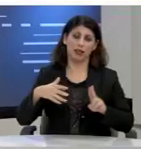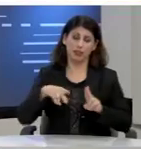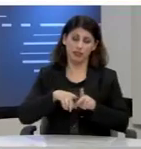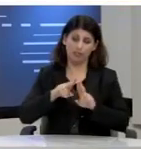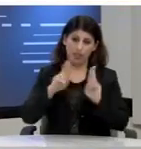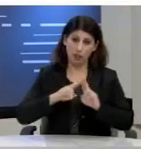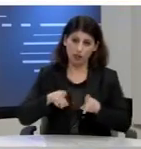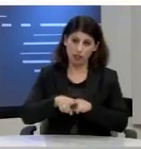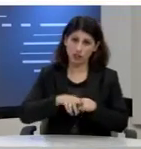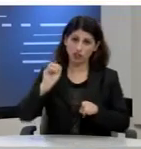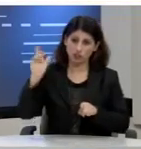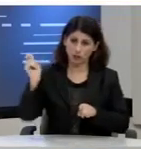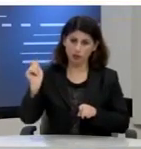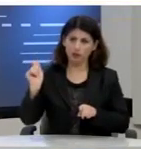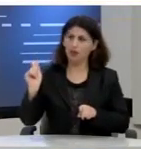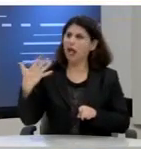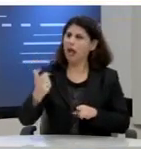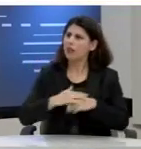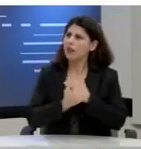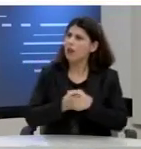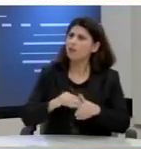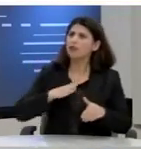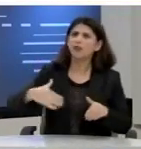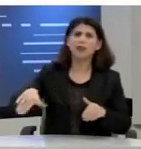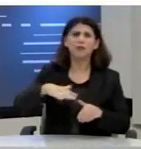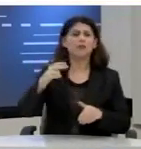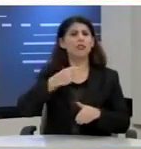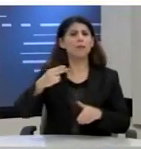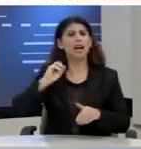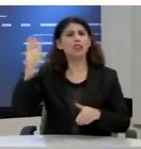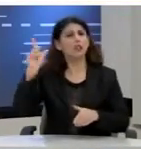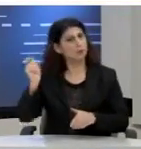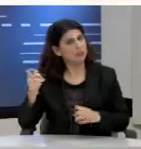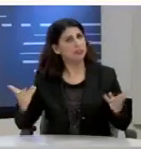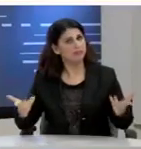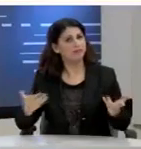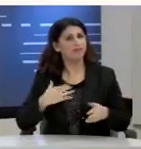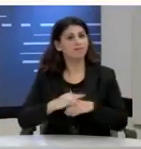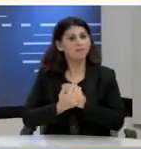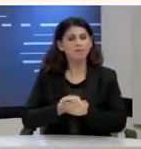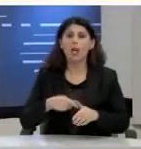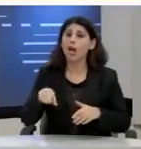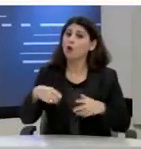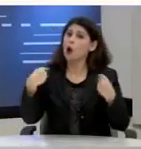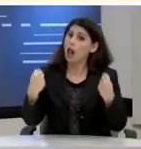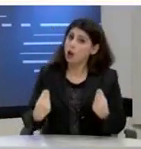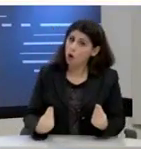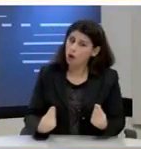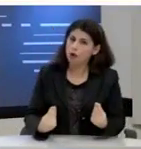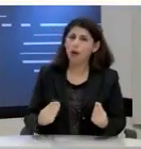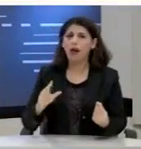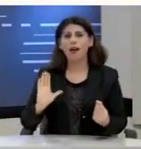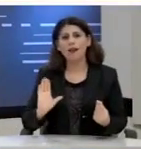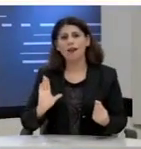Ξαναφέρνει στην πλειοψηφία του κόσμου το ενδιαφέρον για την εξωτερική πολιτική. Και είναι καλό αυτό, αλλά